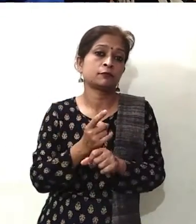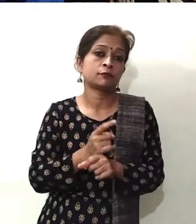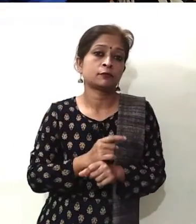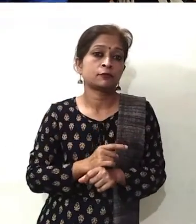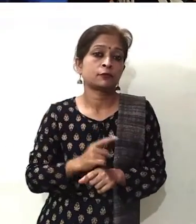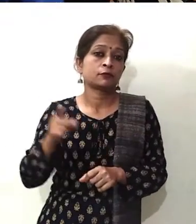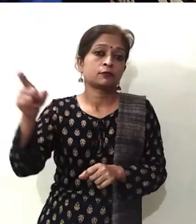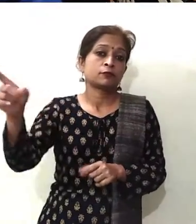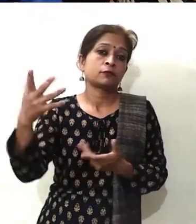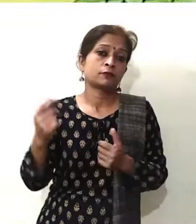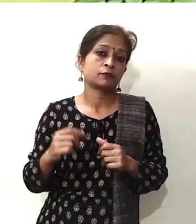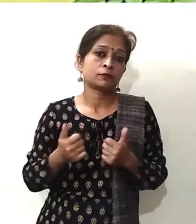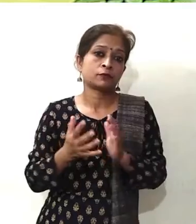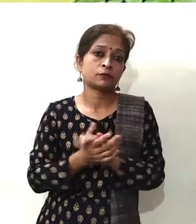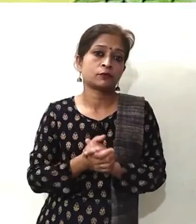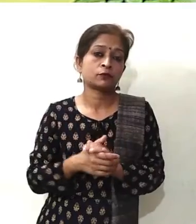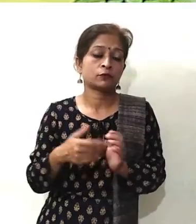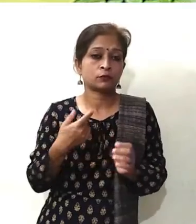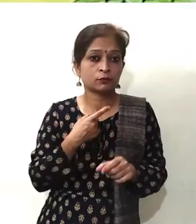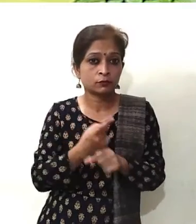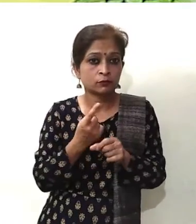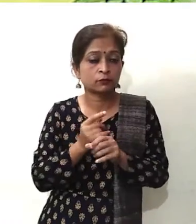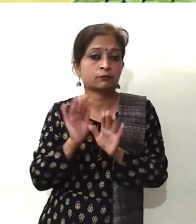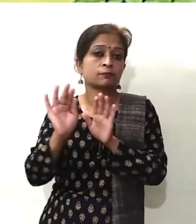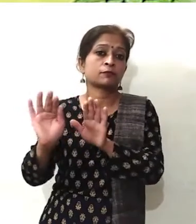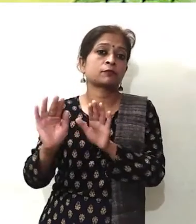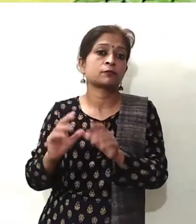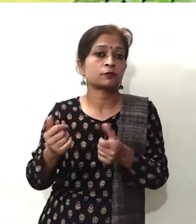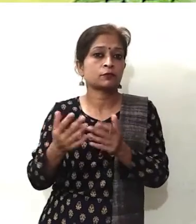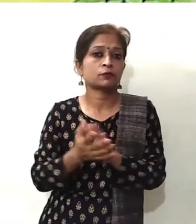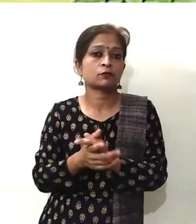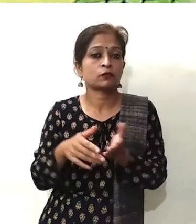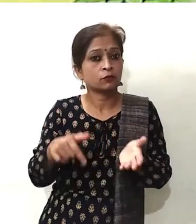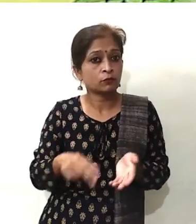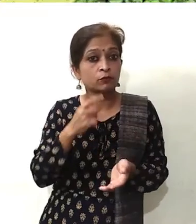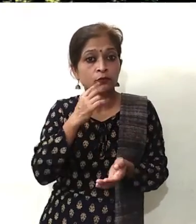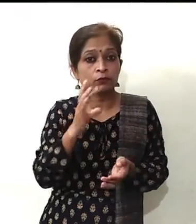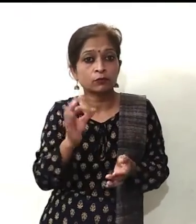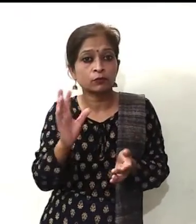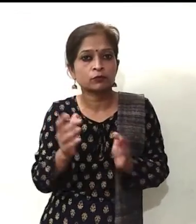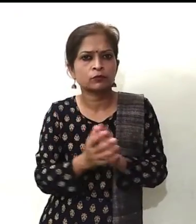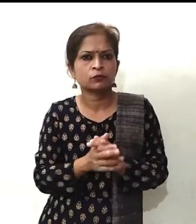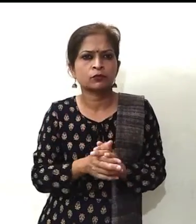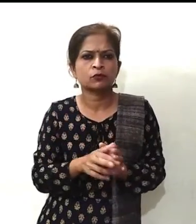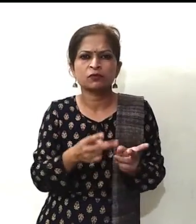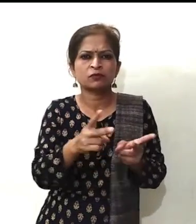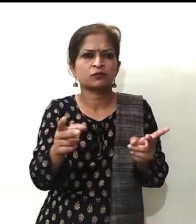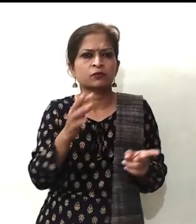कृपा जीत गया, जो कि मायने रखता है। बाकी सबकी कोई बहुत ज्यादा महत्ता नहीं है।